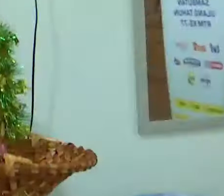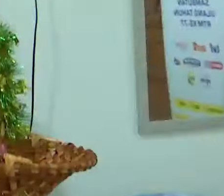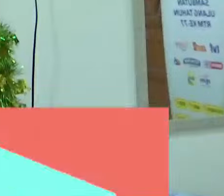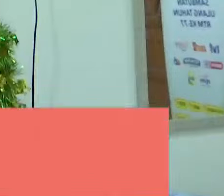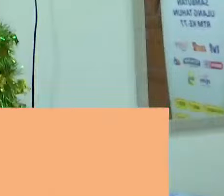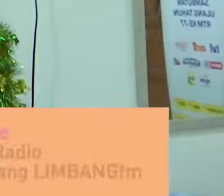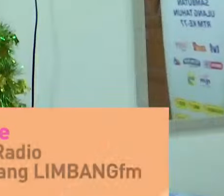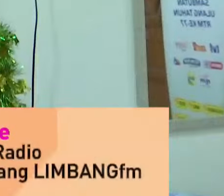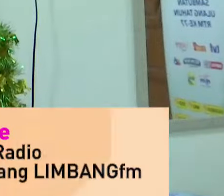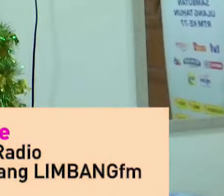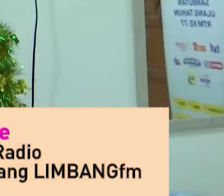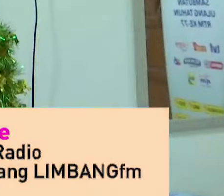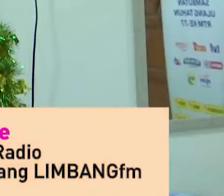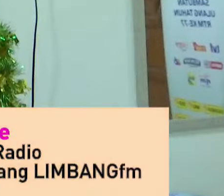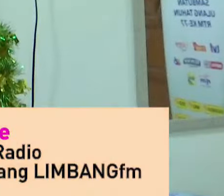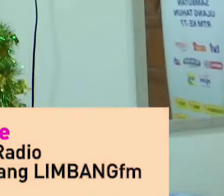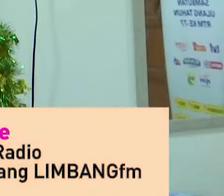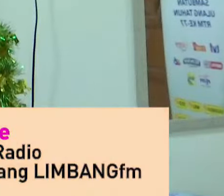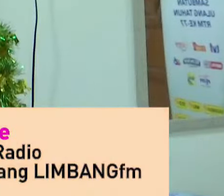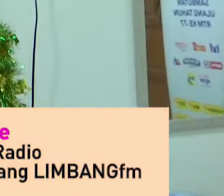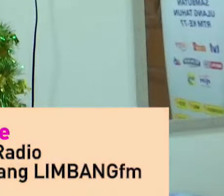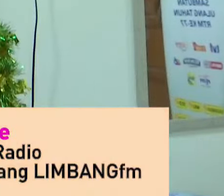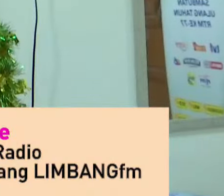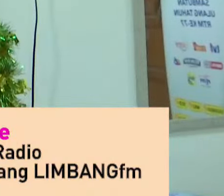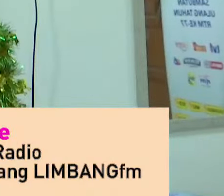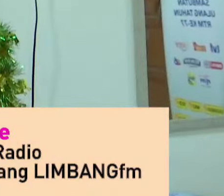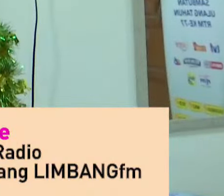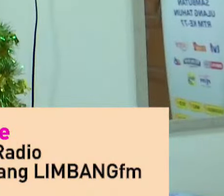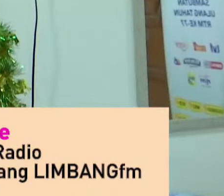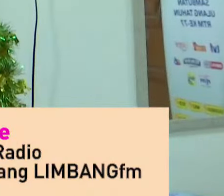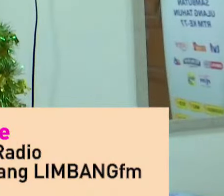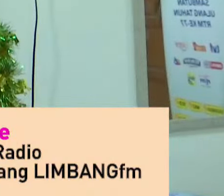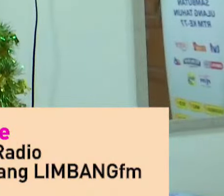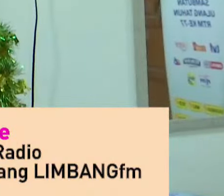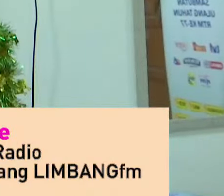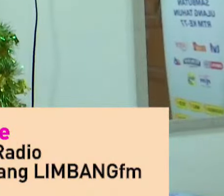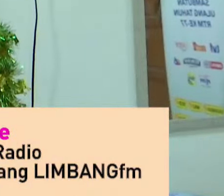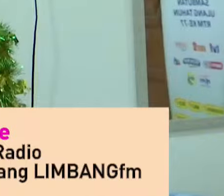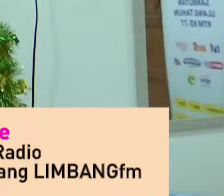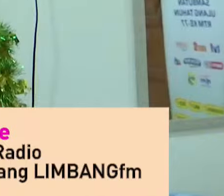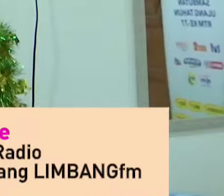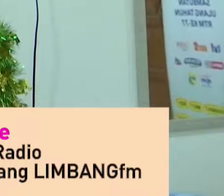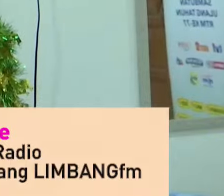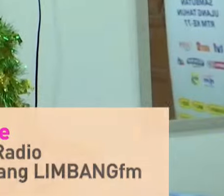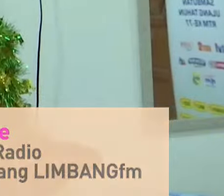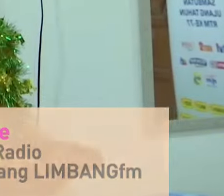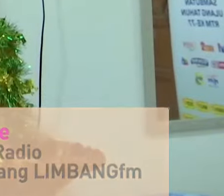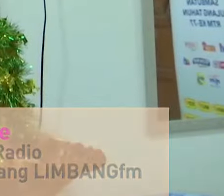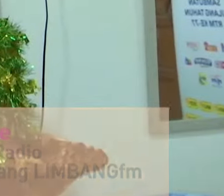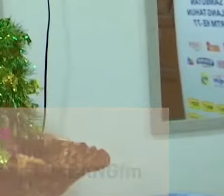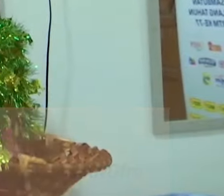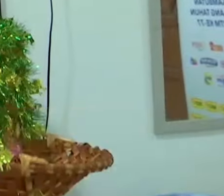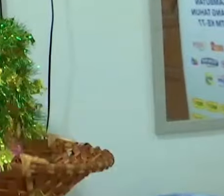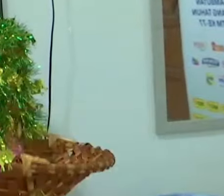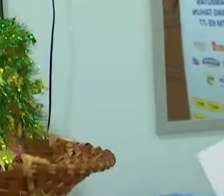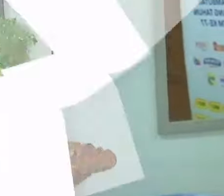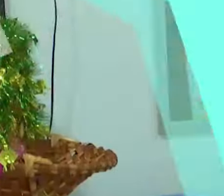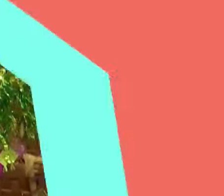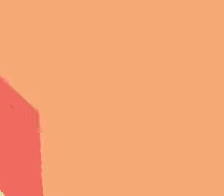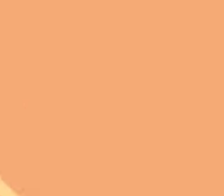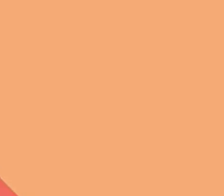dari Perkhidmatan Lun Bawang RTM Limbang mengucapkan selamat Hari Raya Aidilfitri, maaf zahir dan